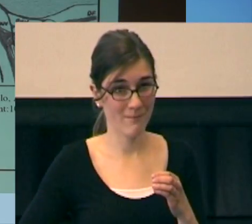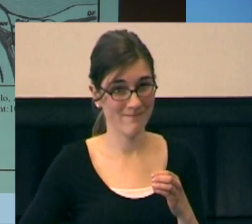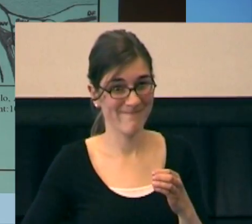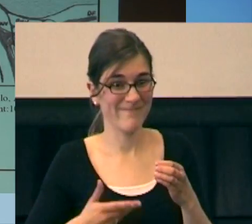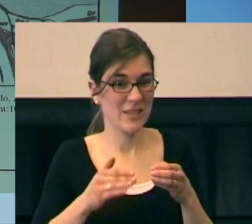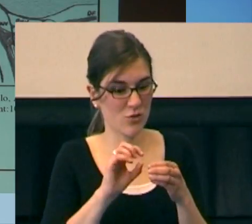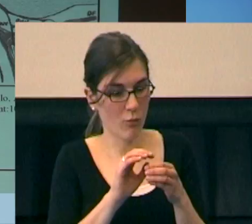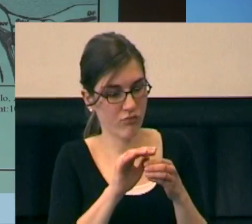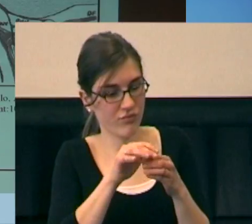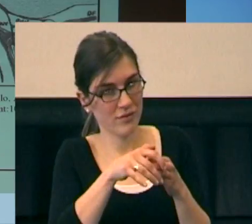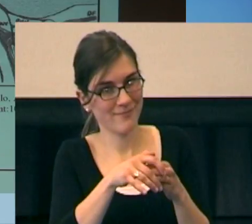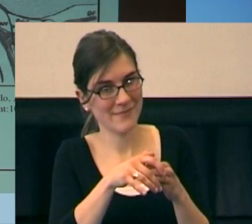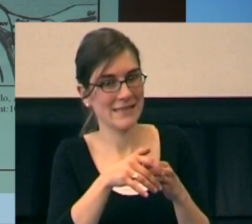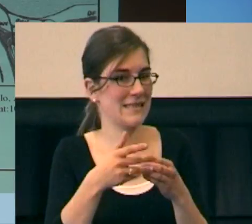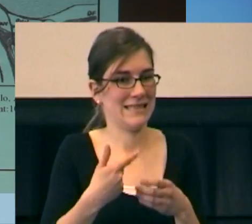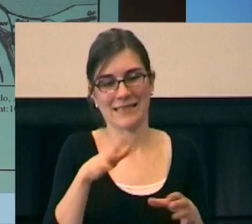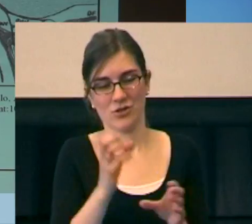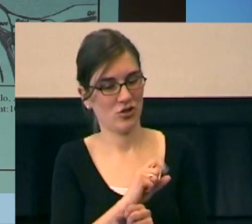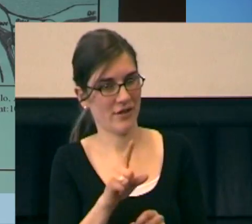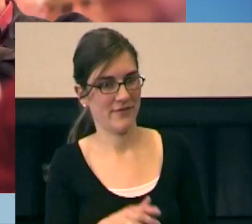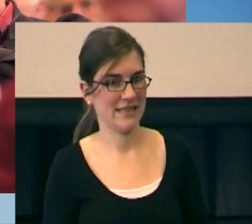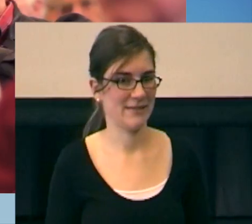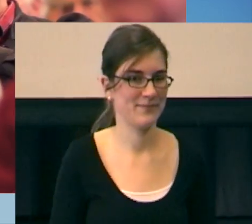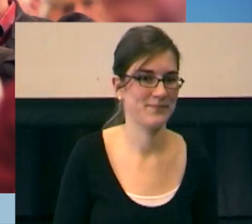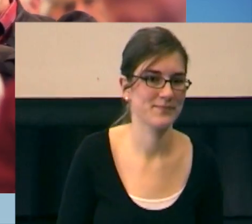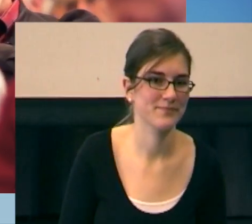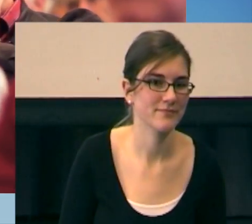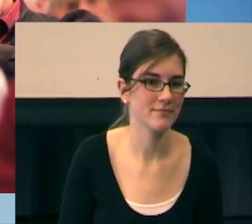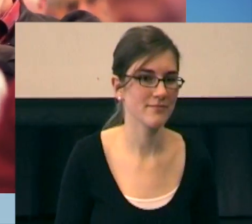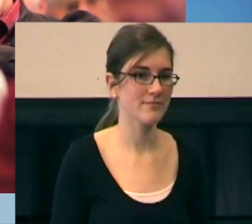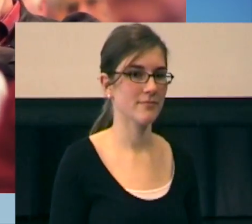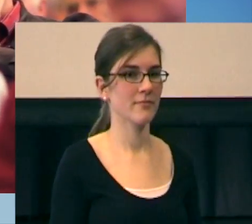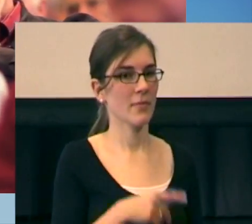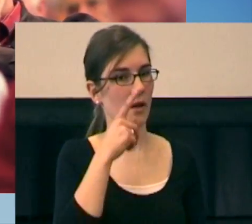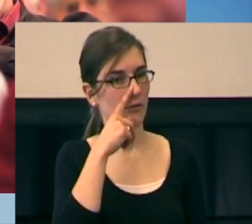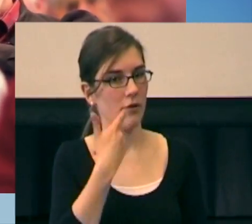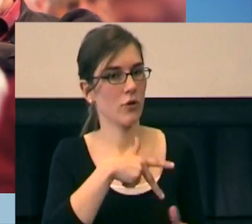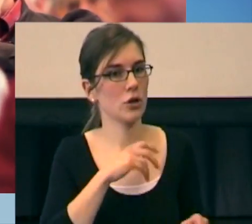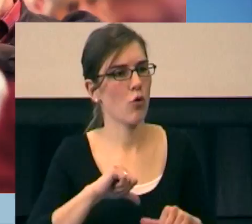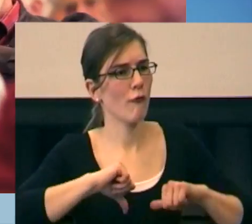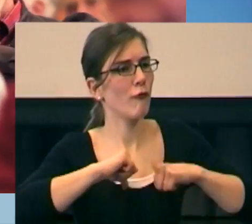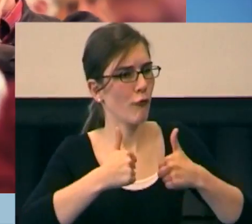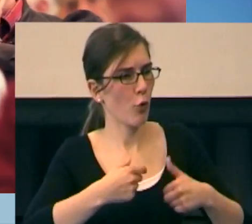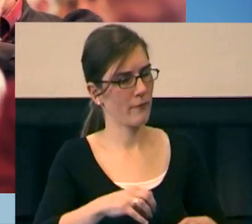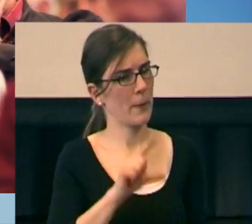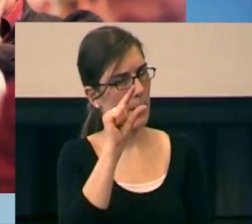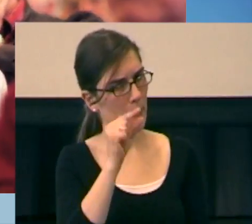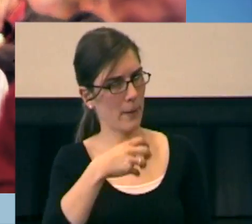drin bleibt. Und das geht unter den Umständen nur, wenn der Tumor wirklich im absoluten Frühstadium